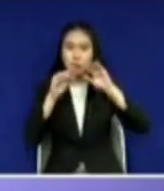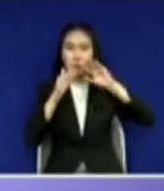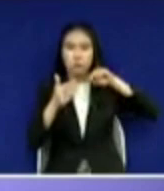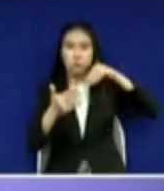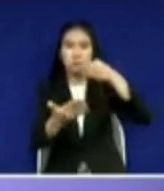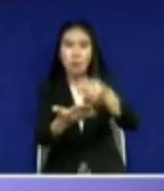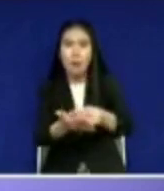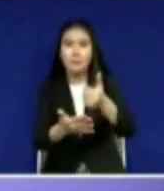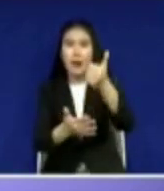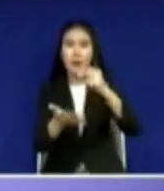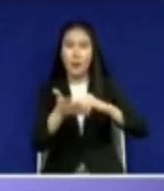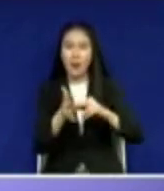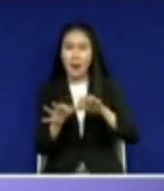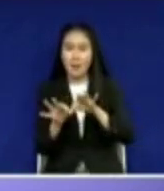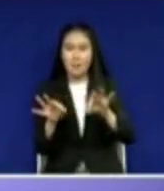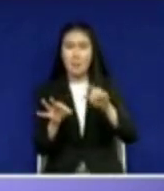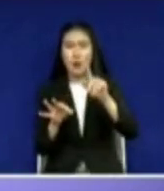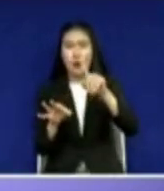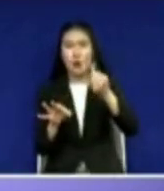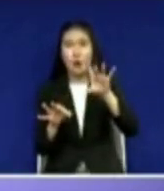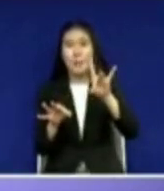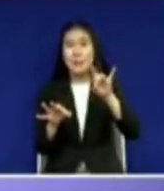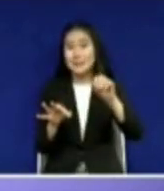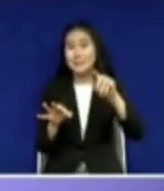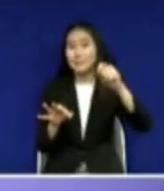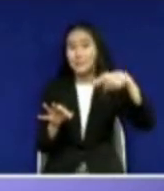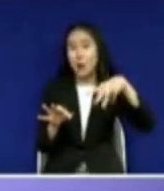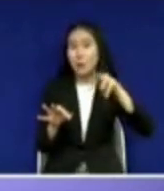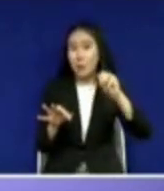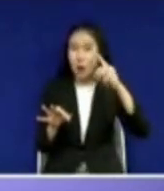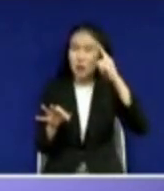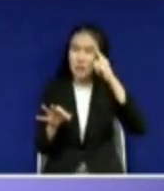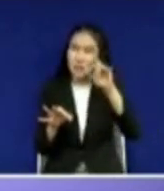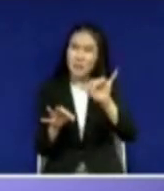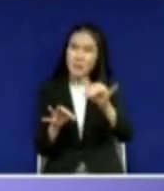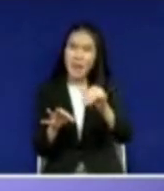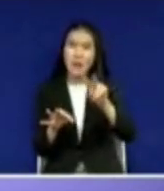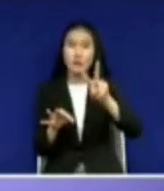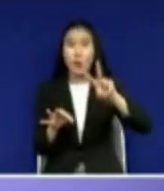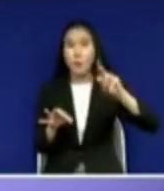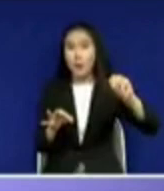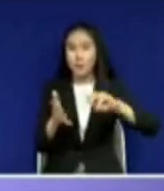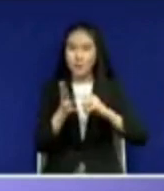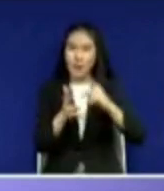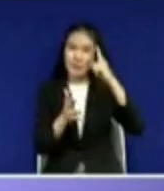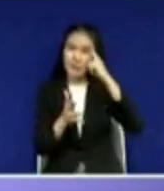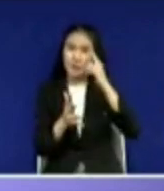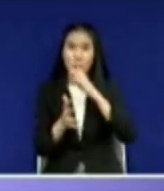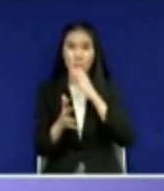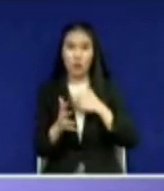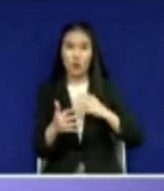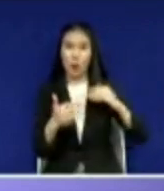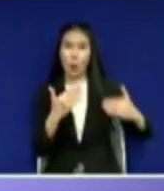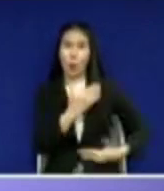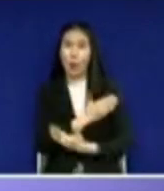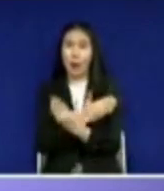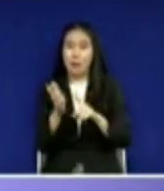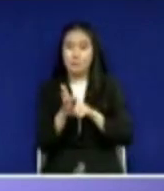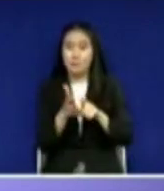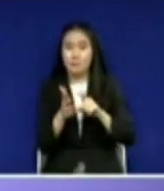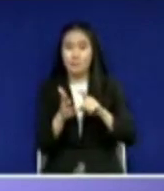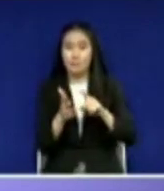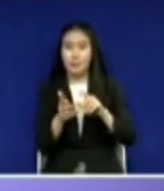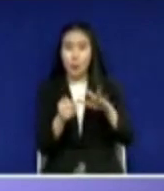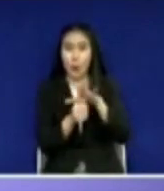คือ180เซนหรือว่าประมาณ2เมตรค่ะนั่นหมายความว่าถ้าตามหลักการการแพร่กระจายของเชื้อถ้าเราอยู่ห่างกันเกิน